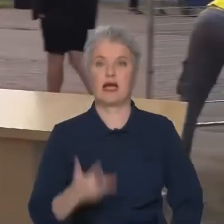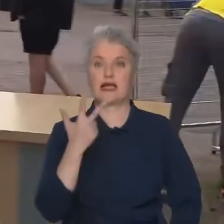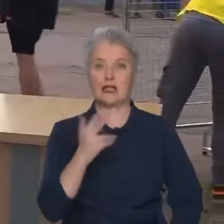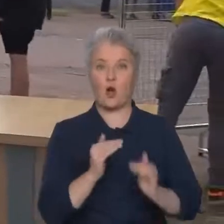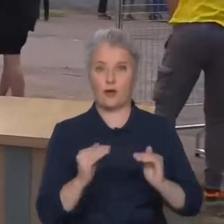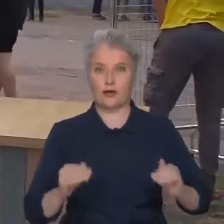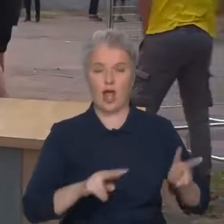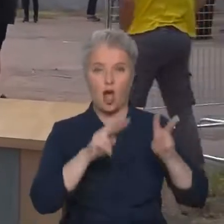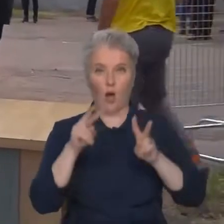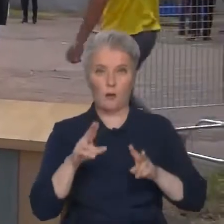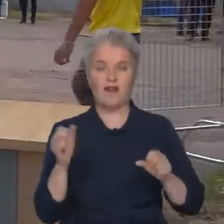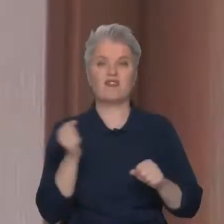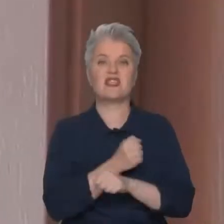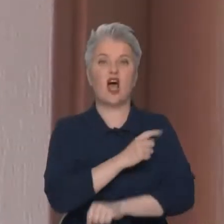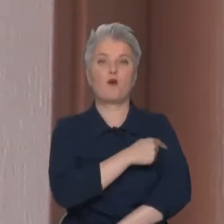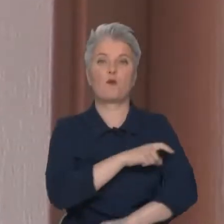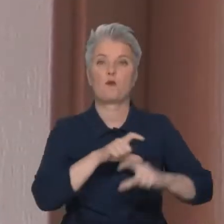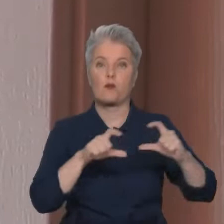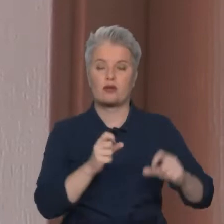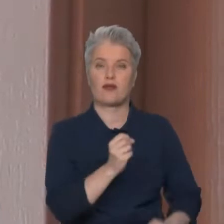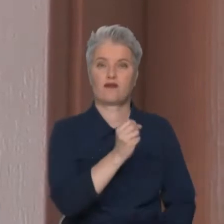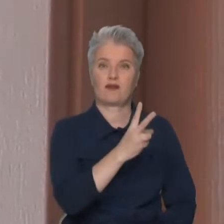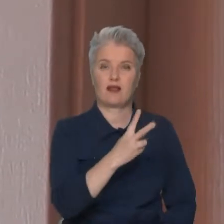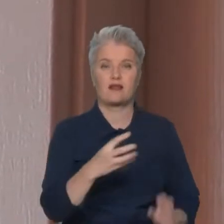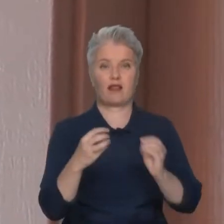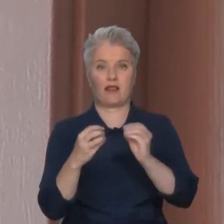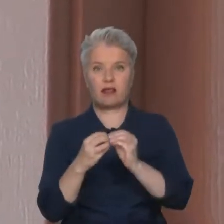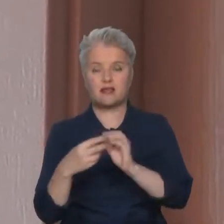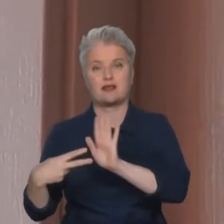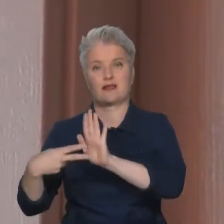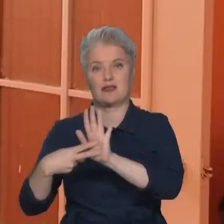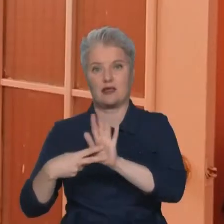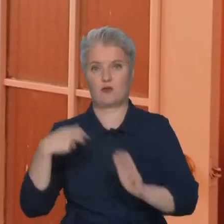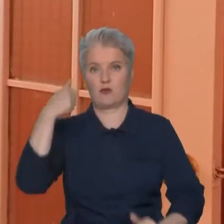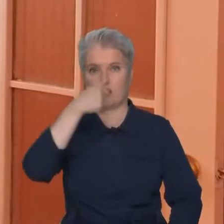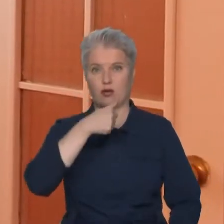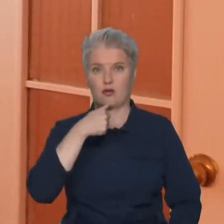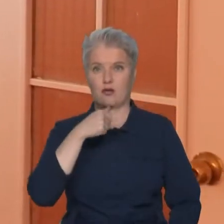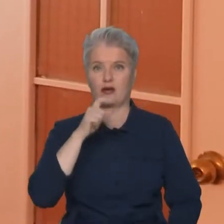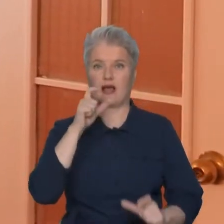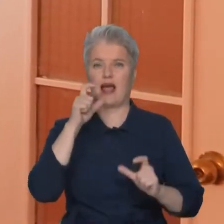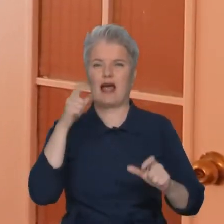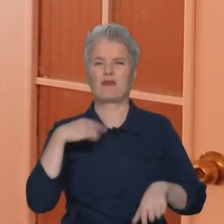Трьох дітей обстежили у травмпункті. Їм 12, 10 і 7 років.